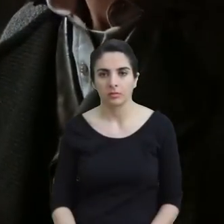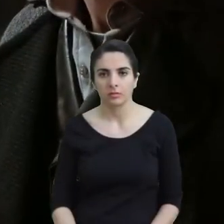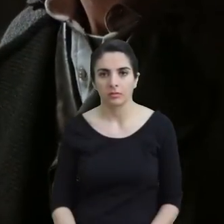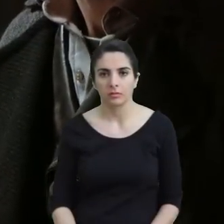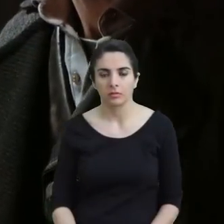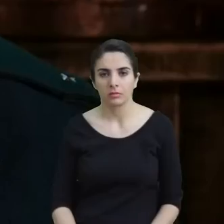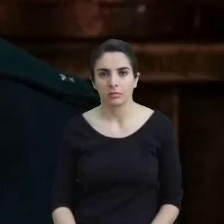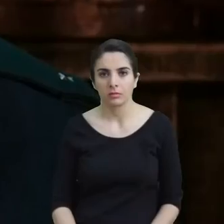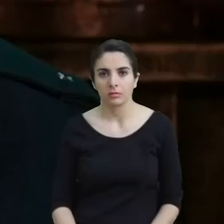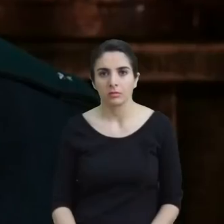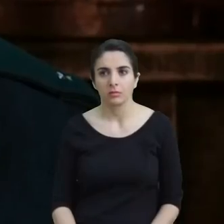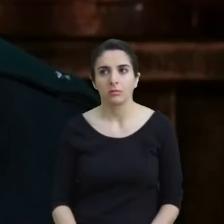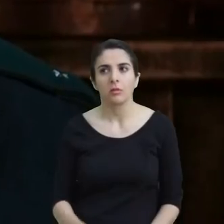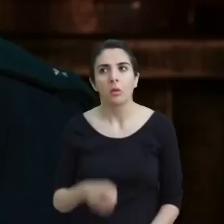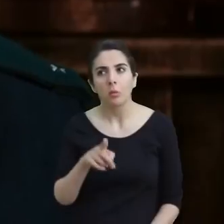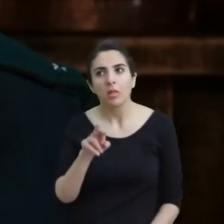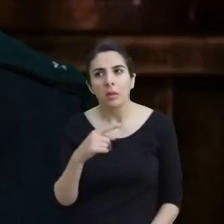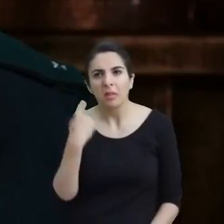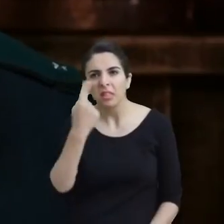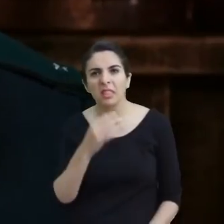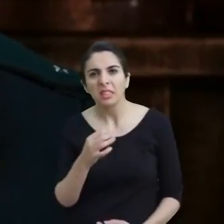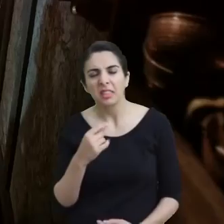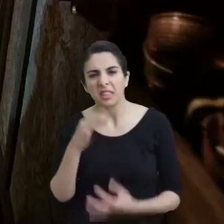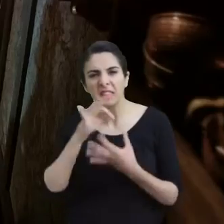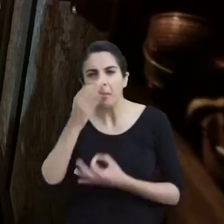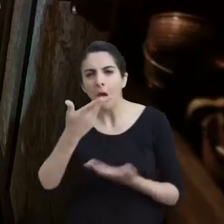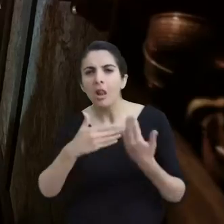Bu eşkalle biri böyle bir suç işleyemez. Hasan kafa salladı.